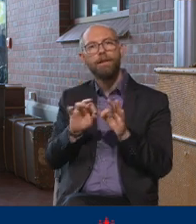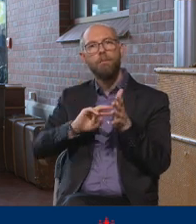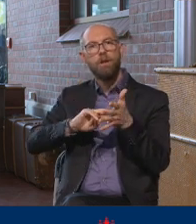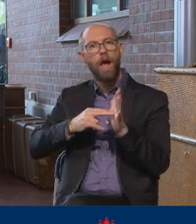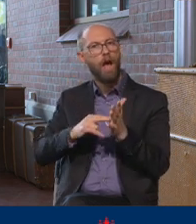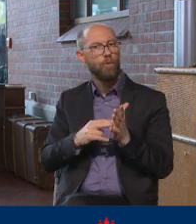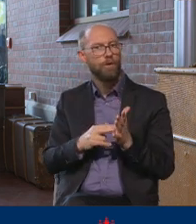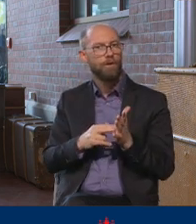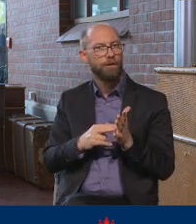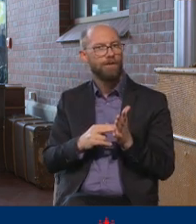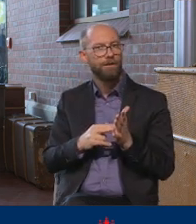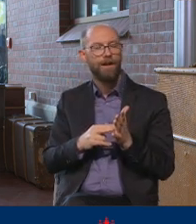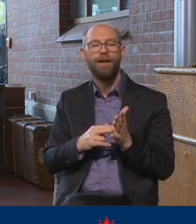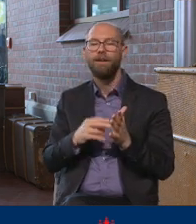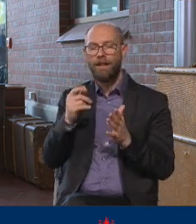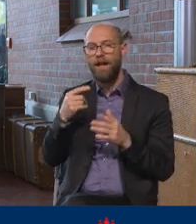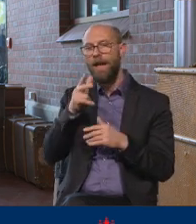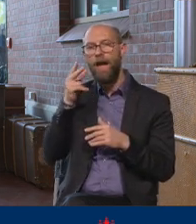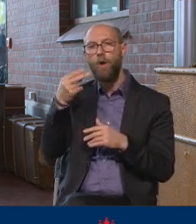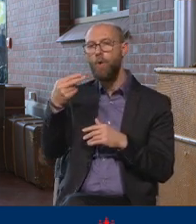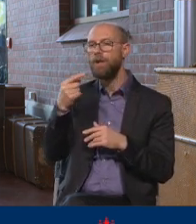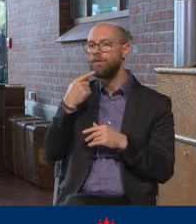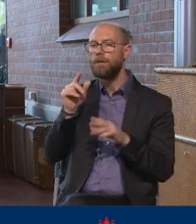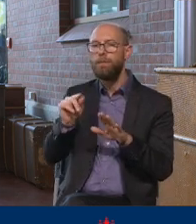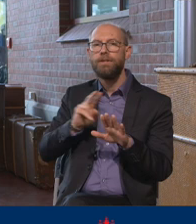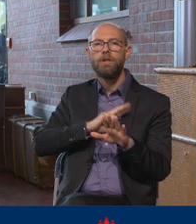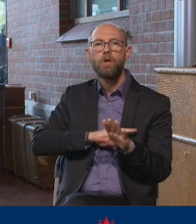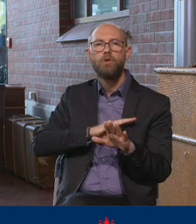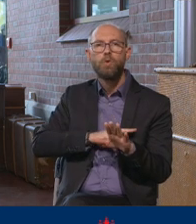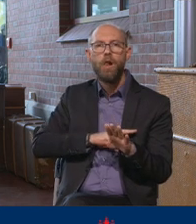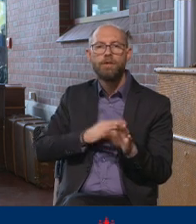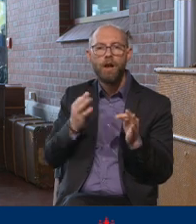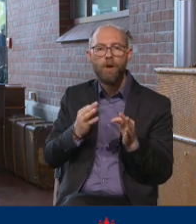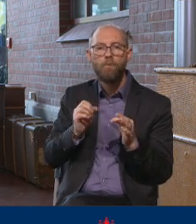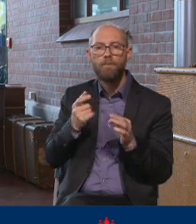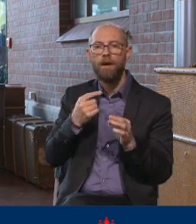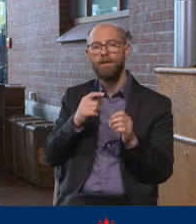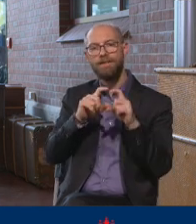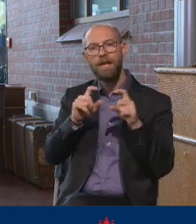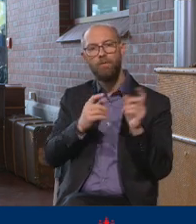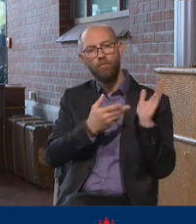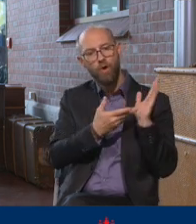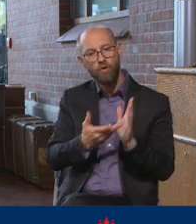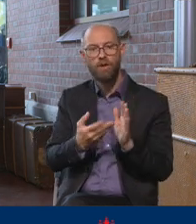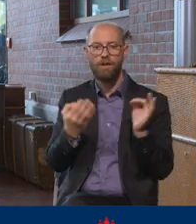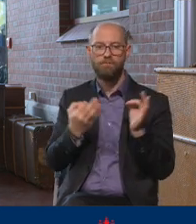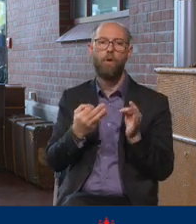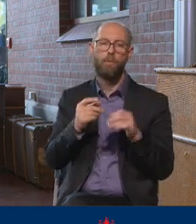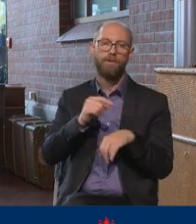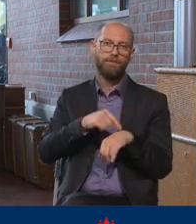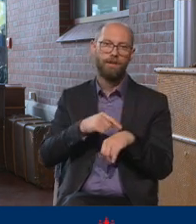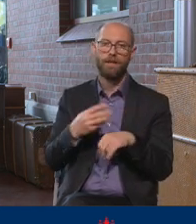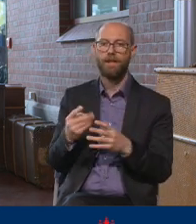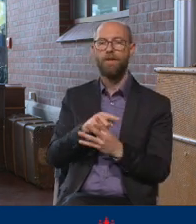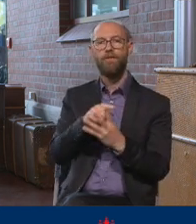ein bisschen um geduld gebeten es dauert einfach auch ein paar sachen vorzustellen wir haben jetzt vier planerinnen und planer